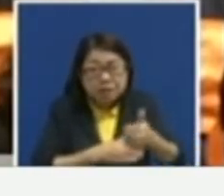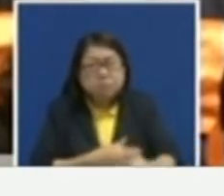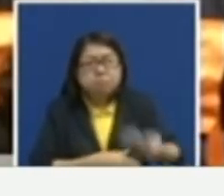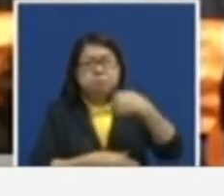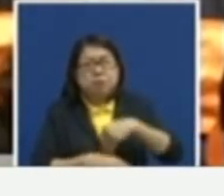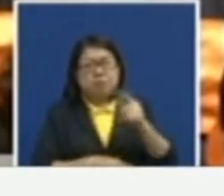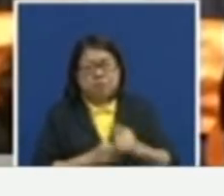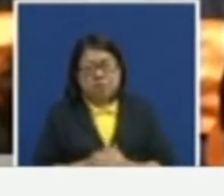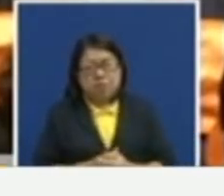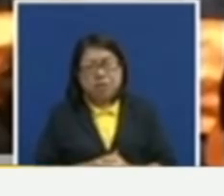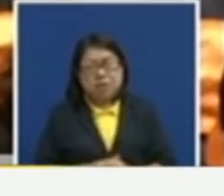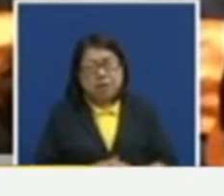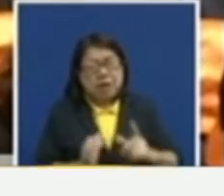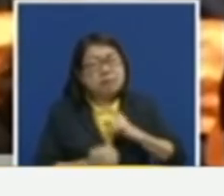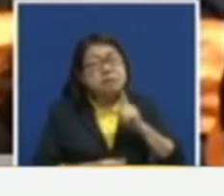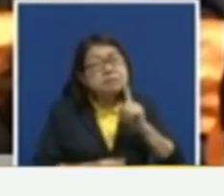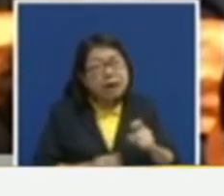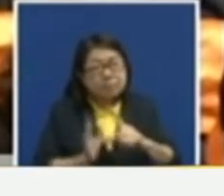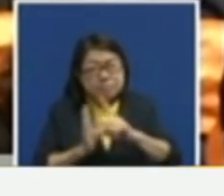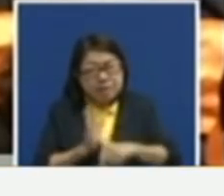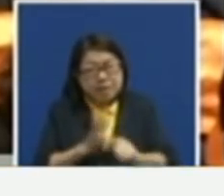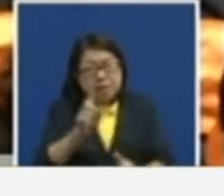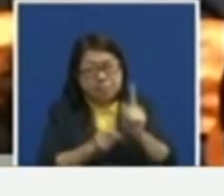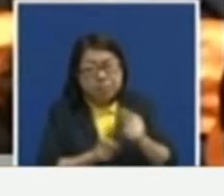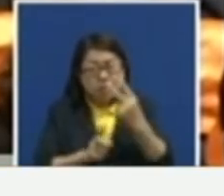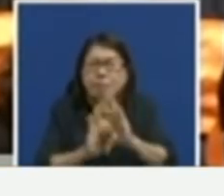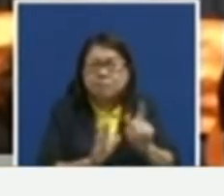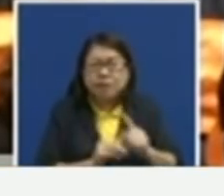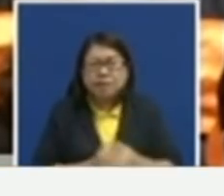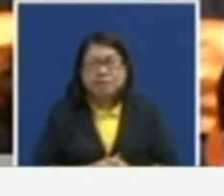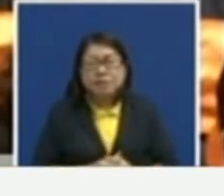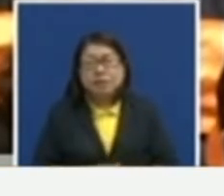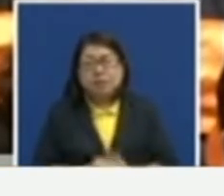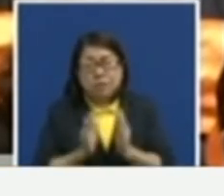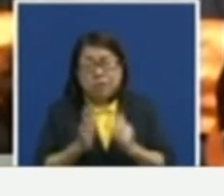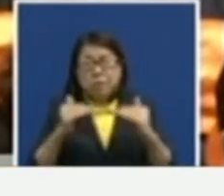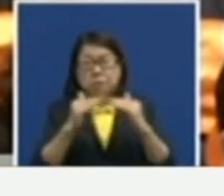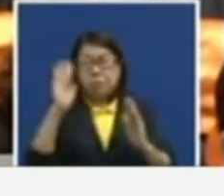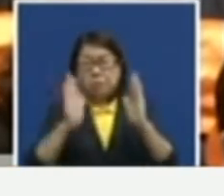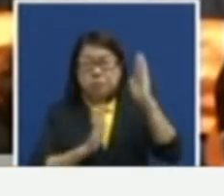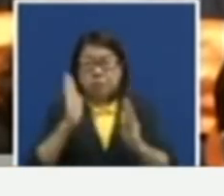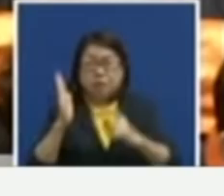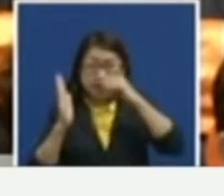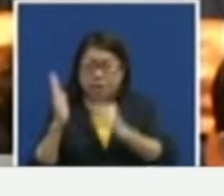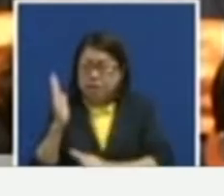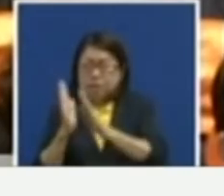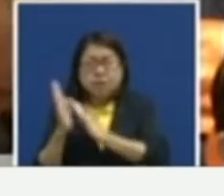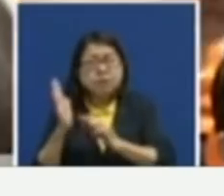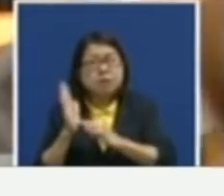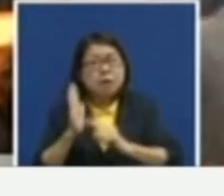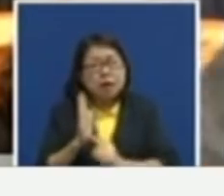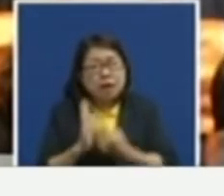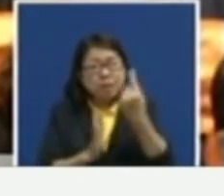เมินให้ผมดูสิครับว่ามันปฏิรูปตรงไหนครับประชาธิปไตยของประเทศนี้ถ้าเริ่มด้วย